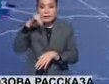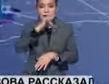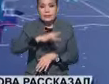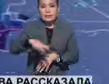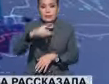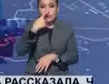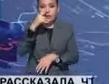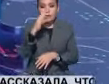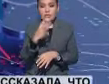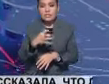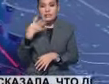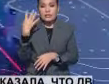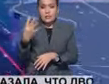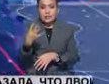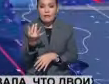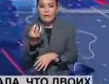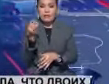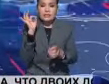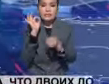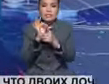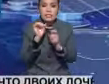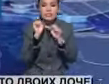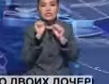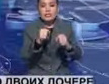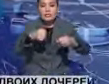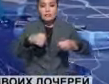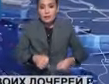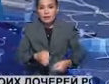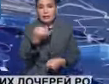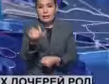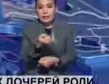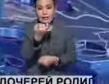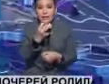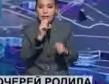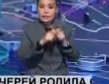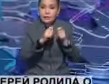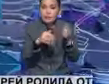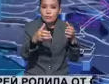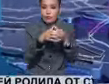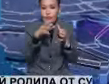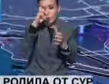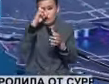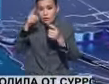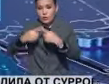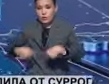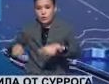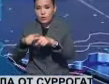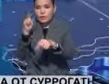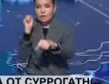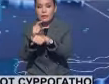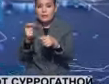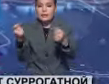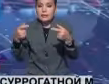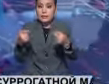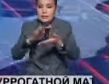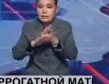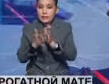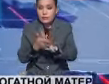номер 404, вынесенного в целях защиты прав и интересов инвесторов государственным органам, поручено согласовывать с